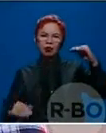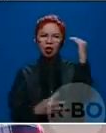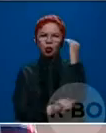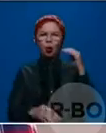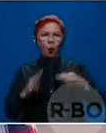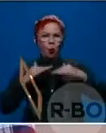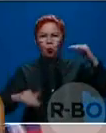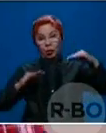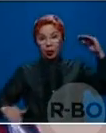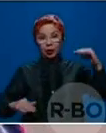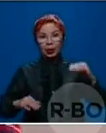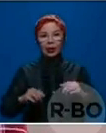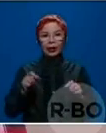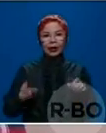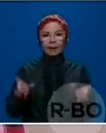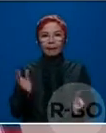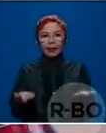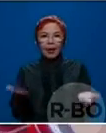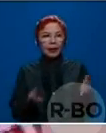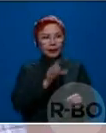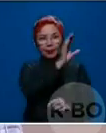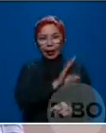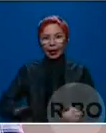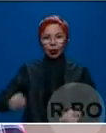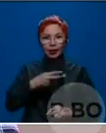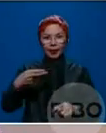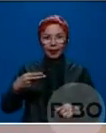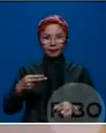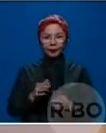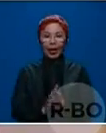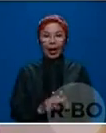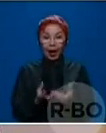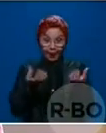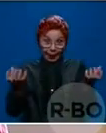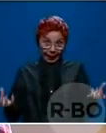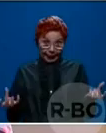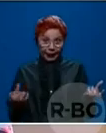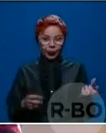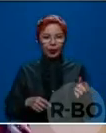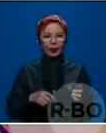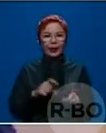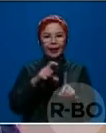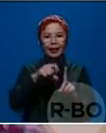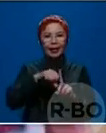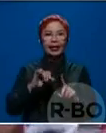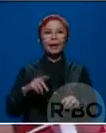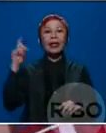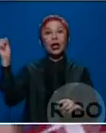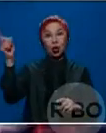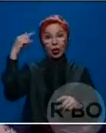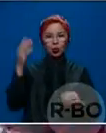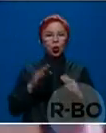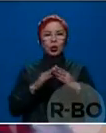tapi kita jangan lupa tahun 2013 ketika kami masuk ke DKI perbedaan gasio di DKI dengan nasional itu jauh